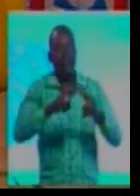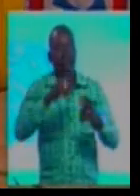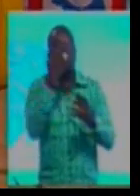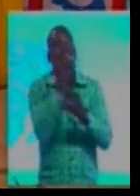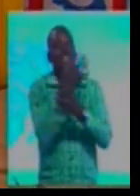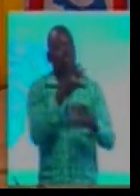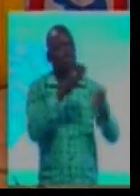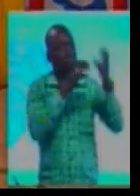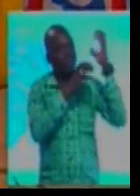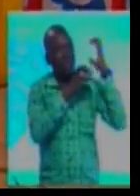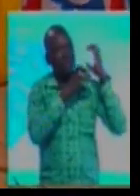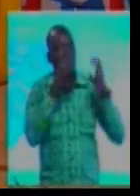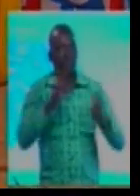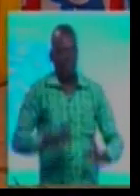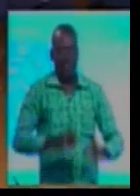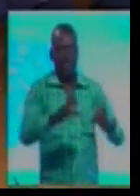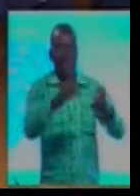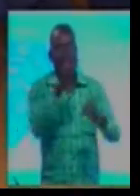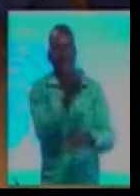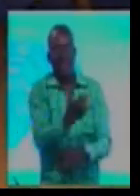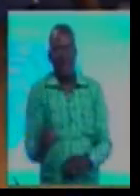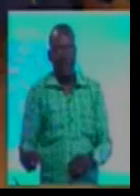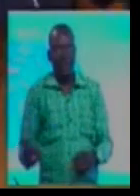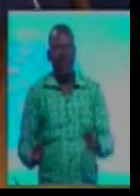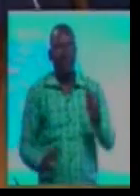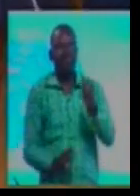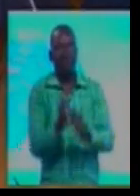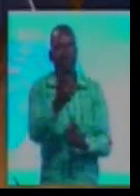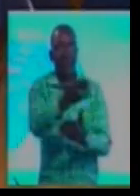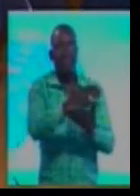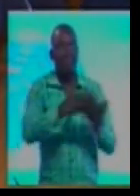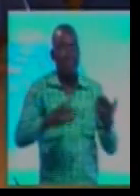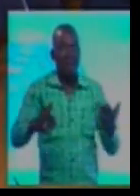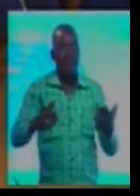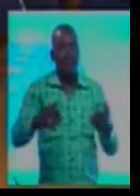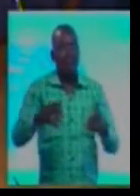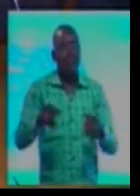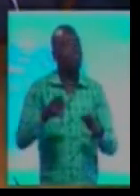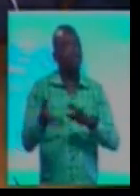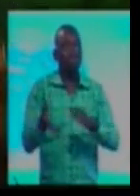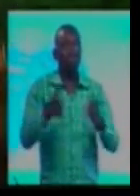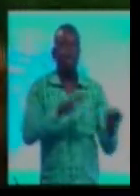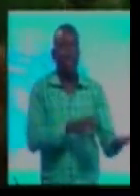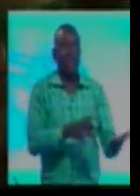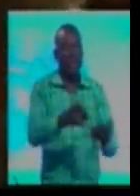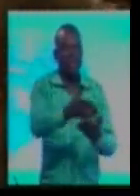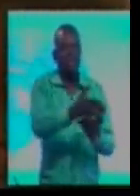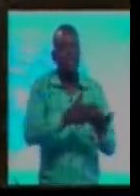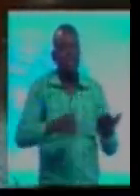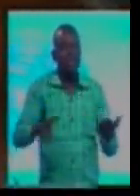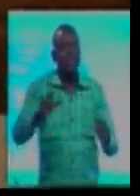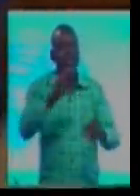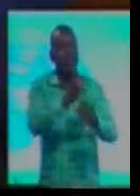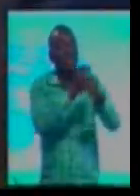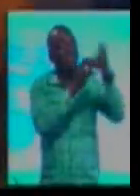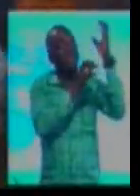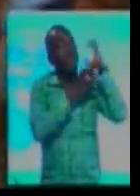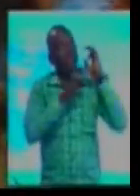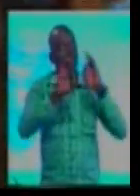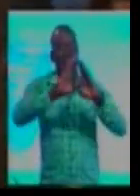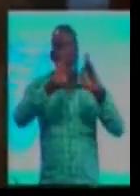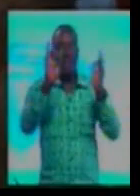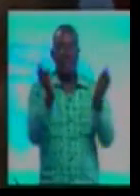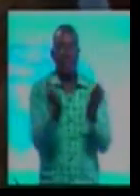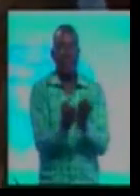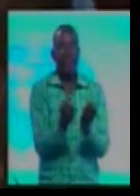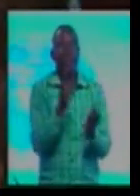cadeaux. Et ces enfants, qui, pour la plupart d'entre eux, ont perdu totalement ou partiellement la prise en charge familiale,